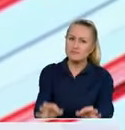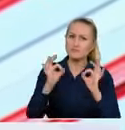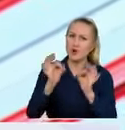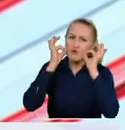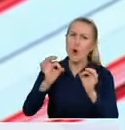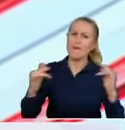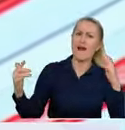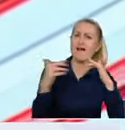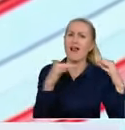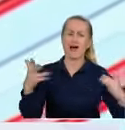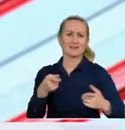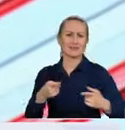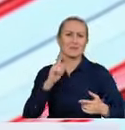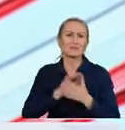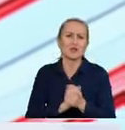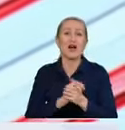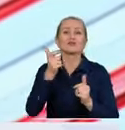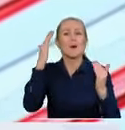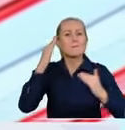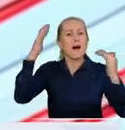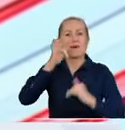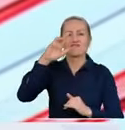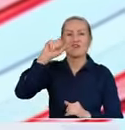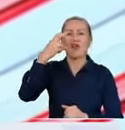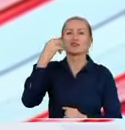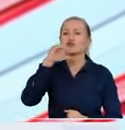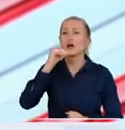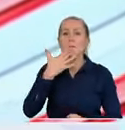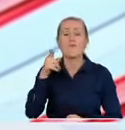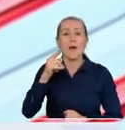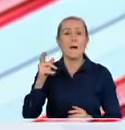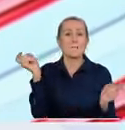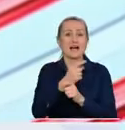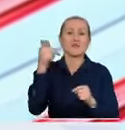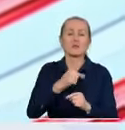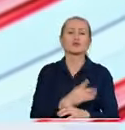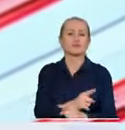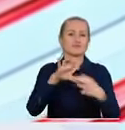przyjazne. Tak jak Ojciec Święty Franciszek mówił, państwa muszą pozostać świeckie, bo te wyznaniowe